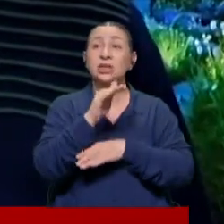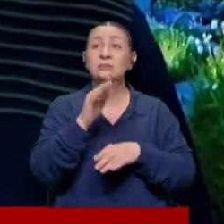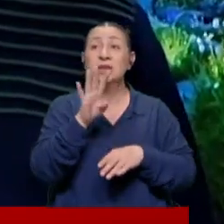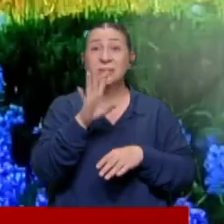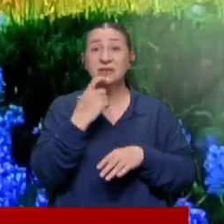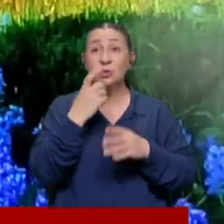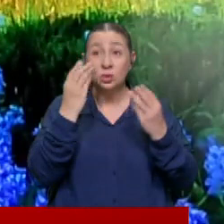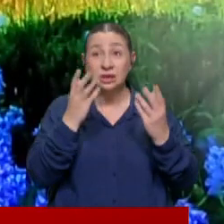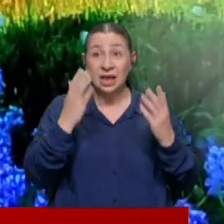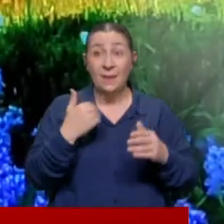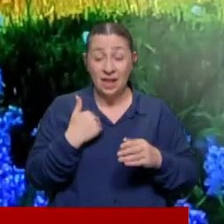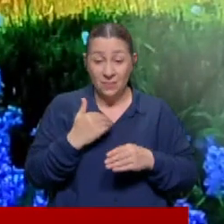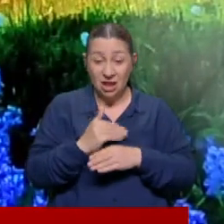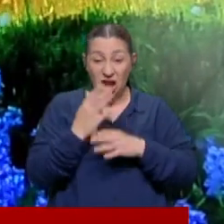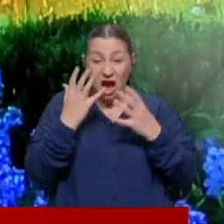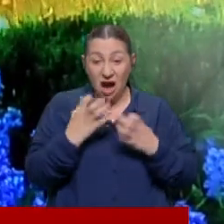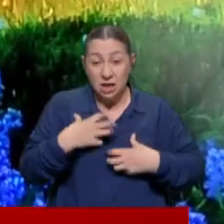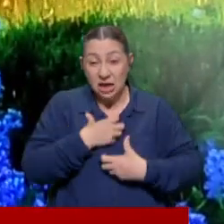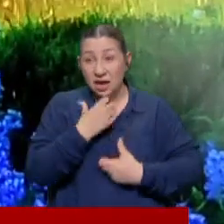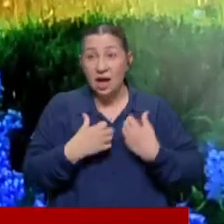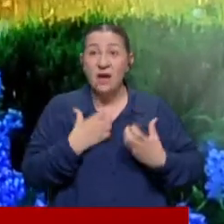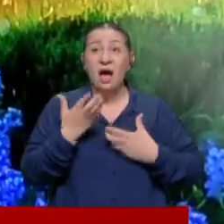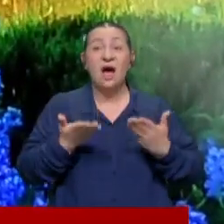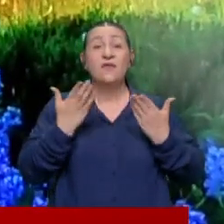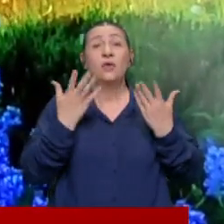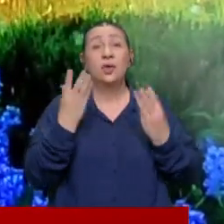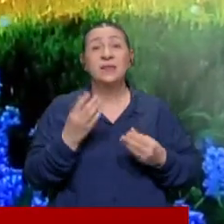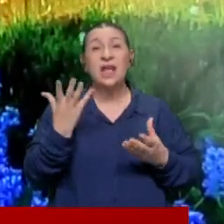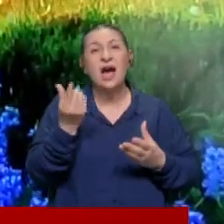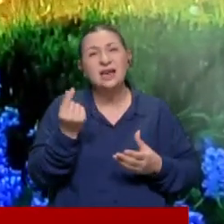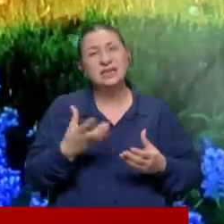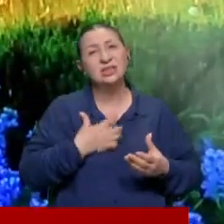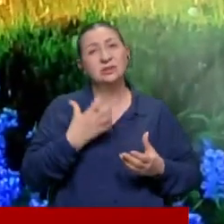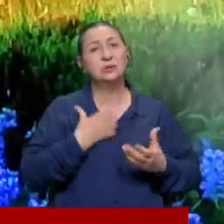45 yıl olsa da yaşadığım ağır ataklar hafifletilebilir. Daha az acı çekebilirim.